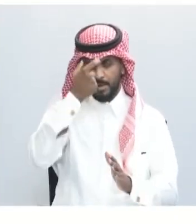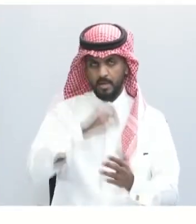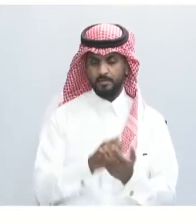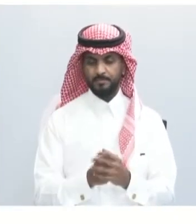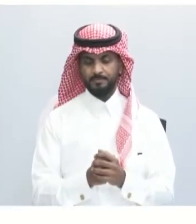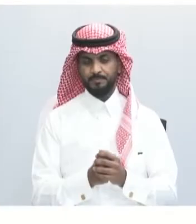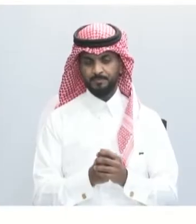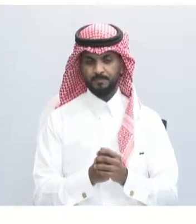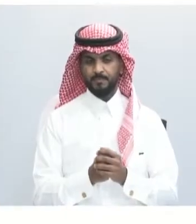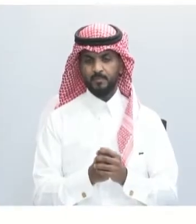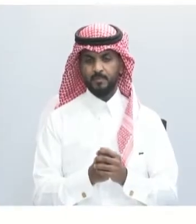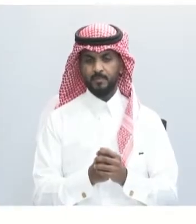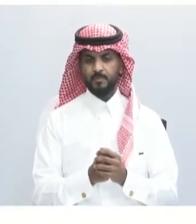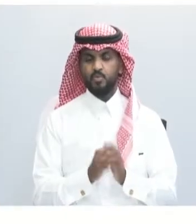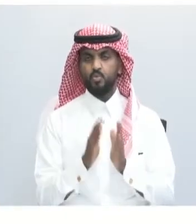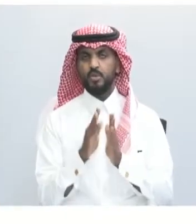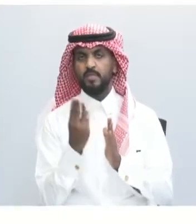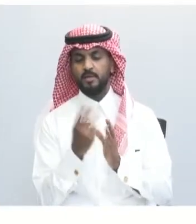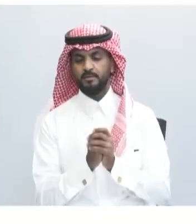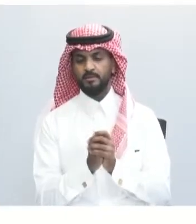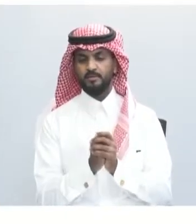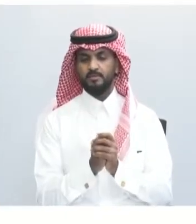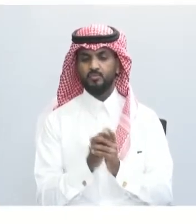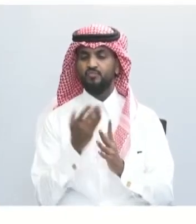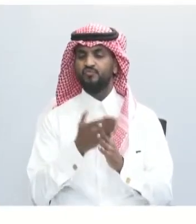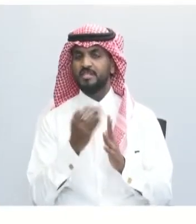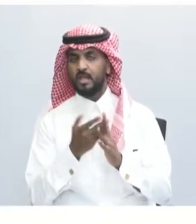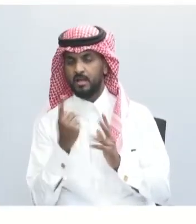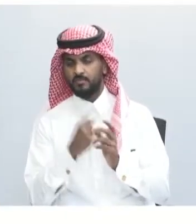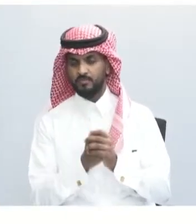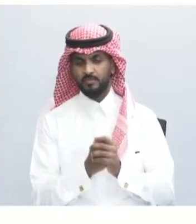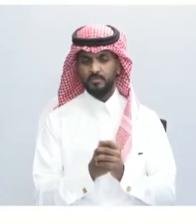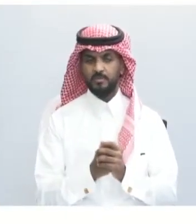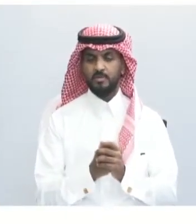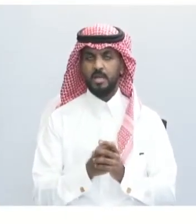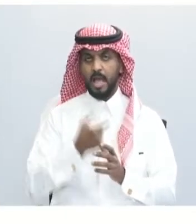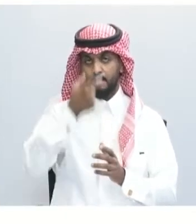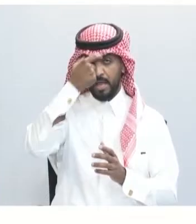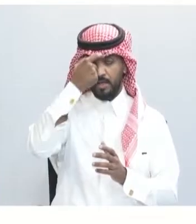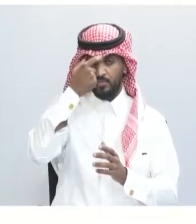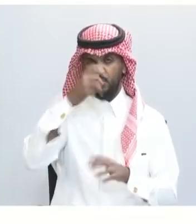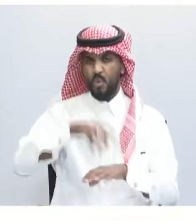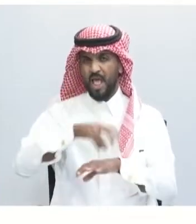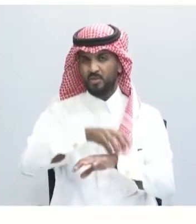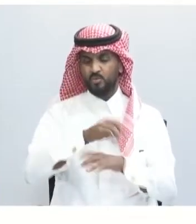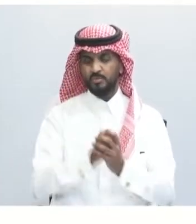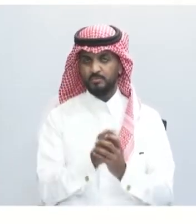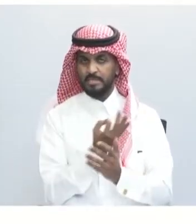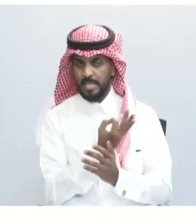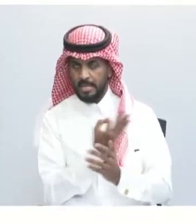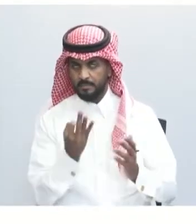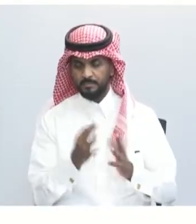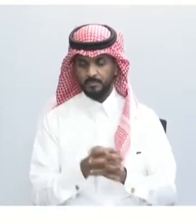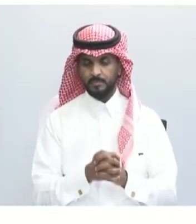ذكرنا الوحده الثالثه تتكون منفصلا الفصل الرابع الامراض والعدوى وانتهينا منه بالكامل